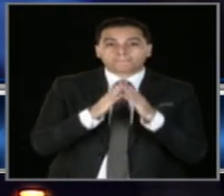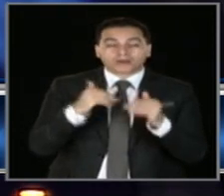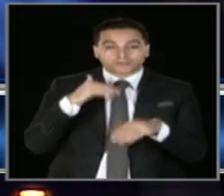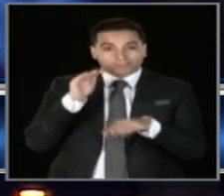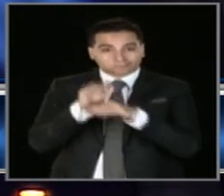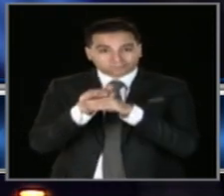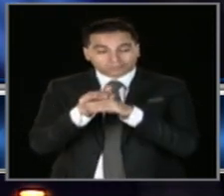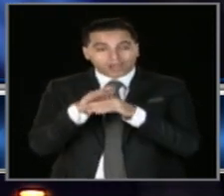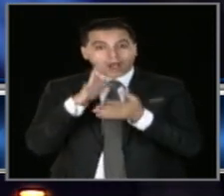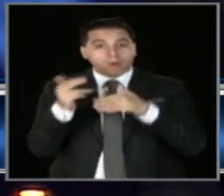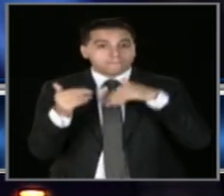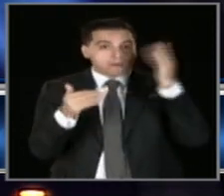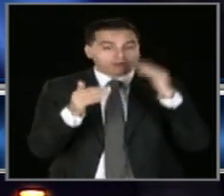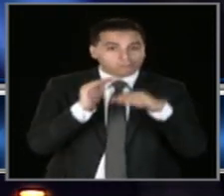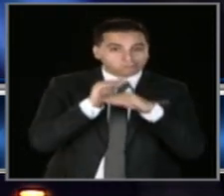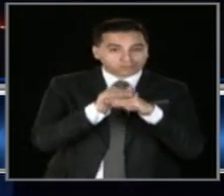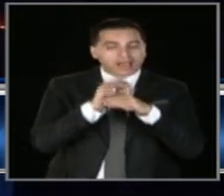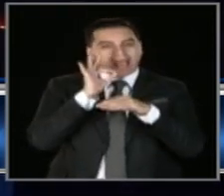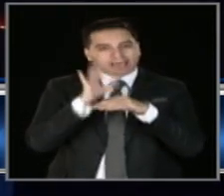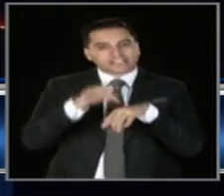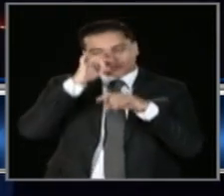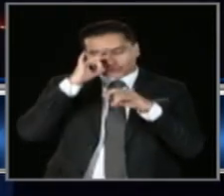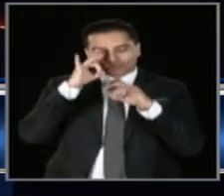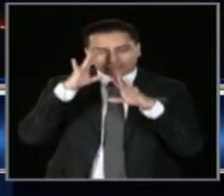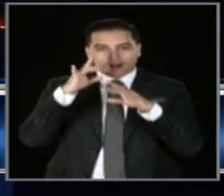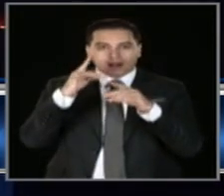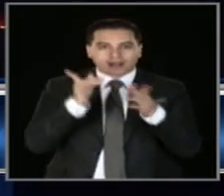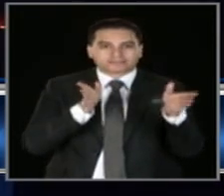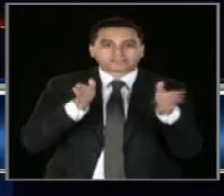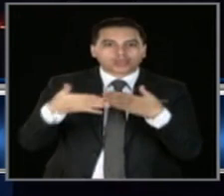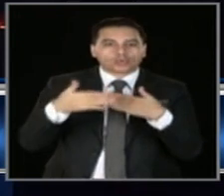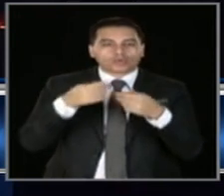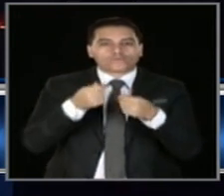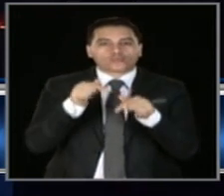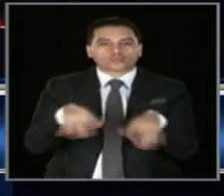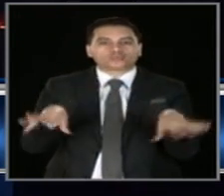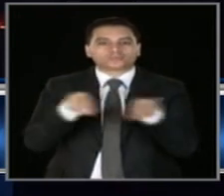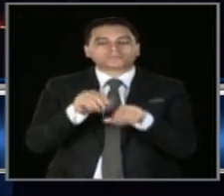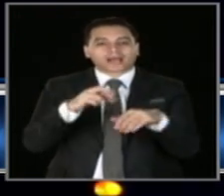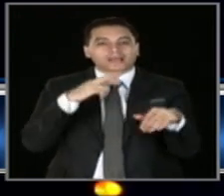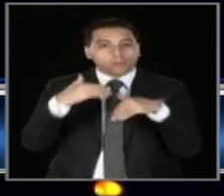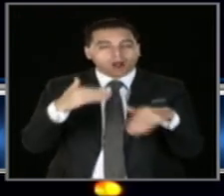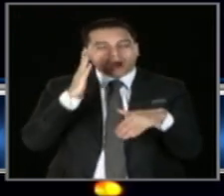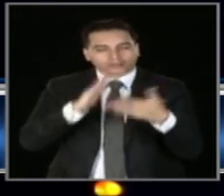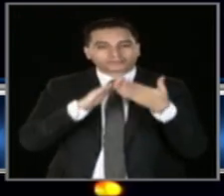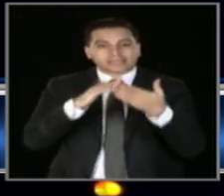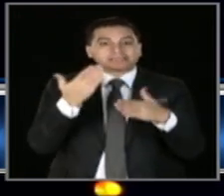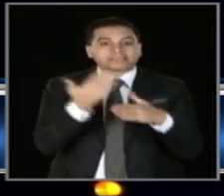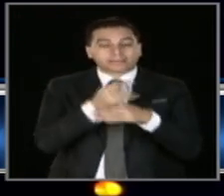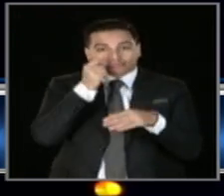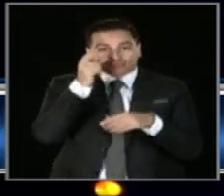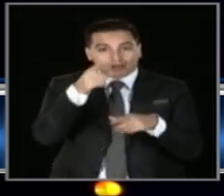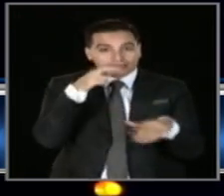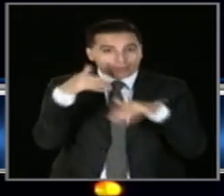أو خارجها، هيبقى فيه نصيب ليها من صندوق القادرين باختلاف، لأن صاحب الإعاقة حتى لو